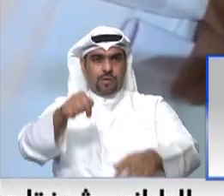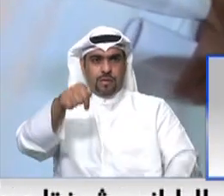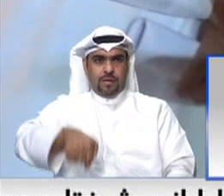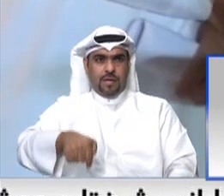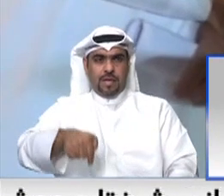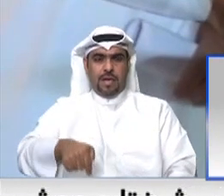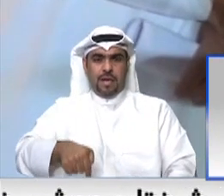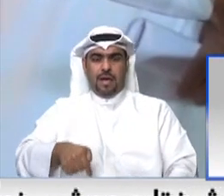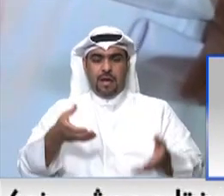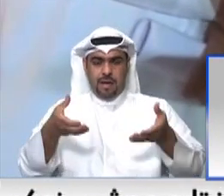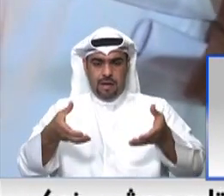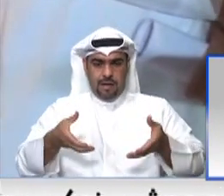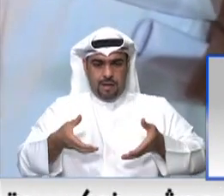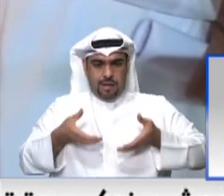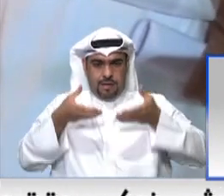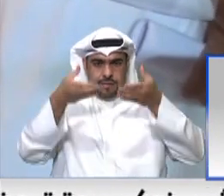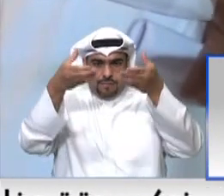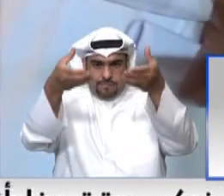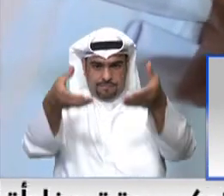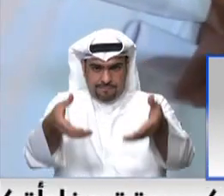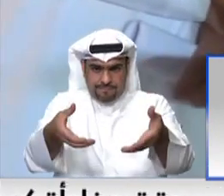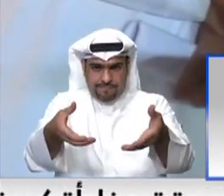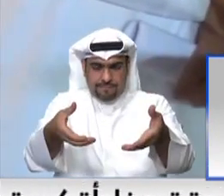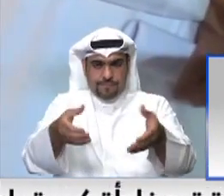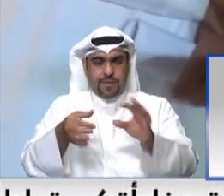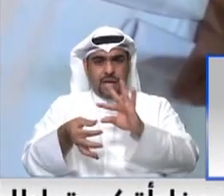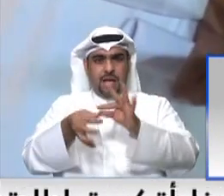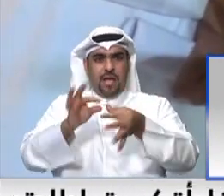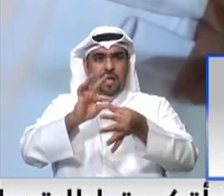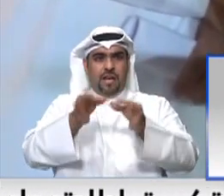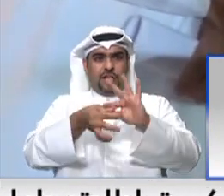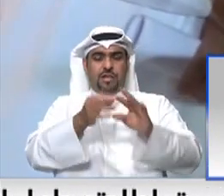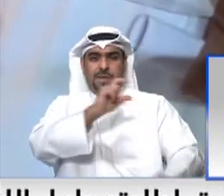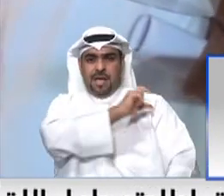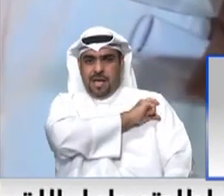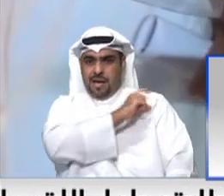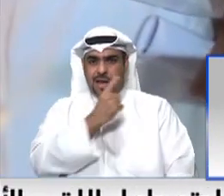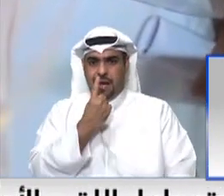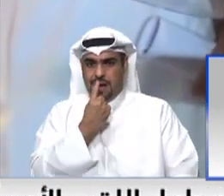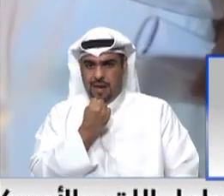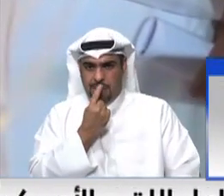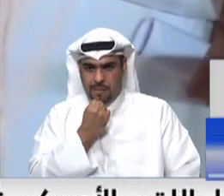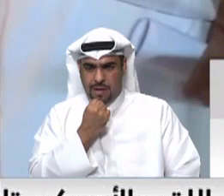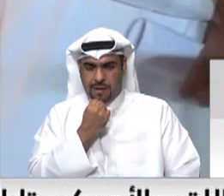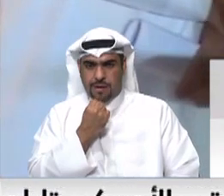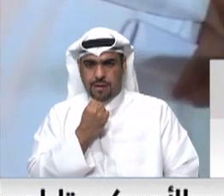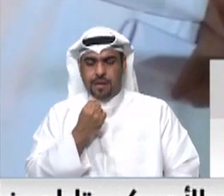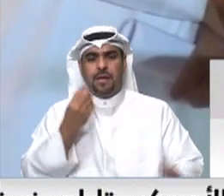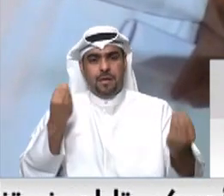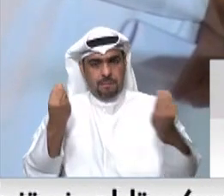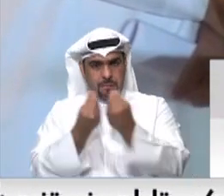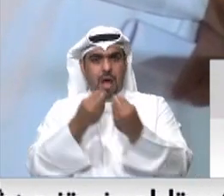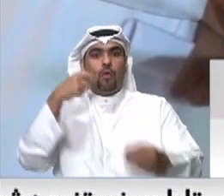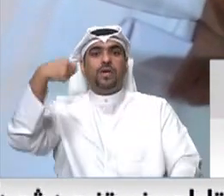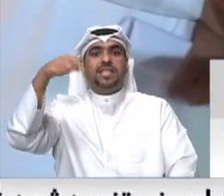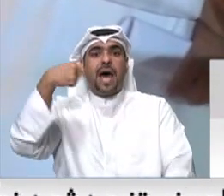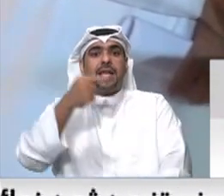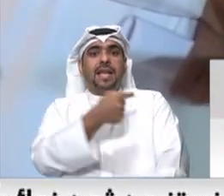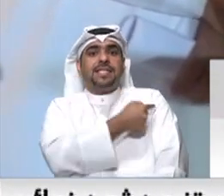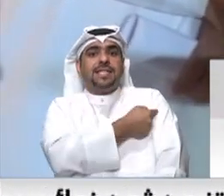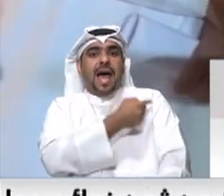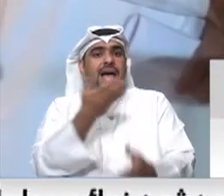استلام وتوصيل المساعدات مش بس لجمعياتنا يعني للهلال الأحمر، لكن لوزارة الصحة